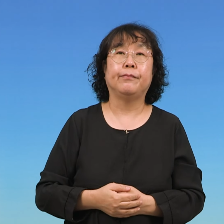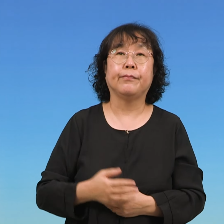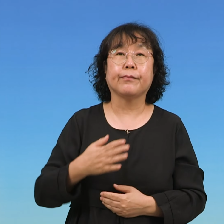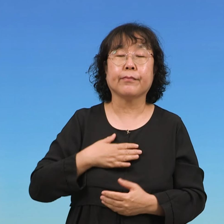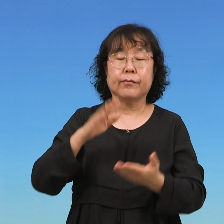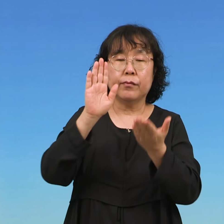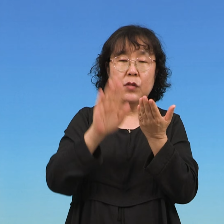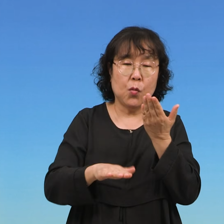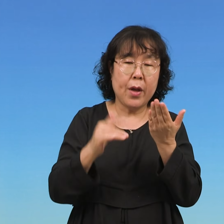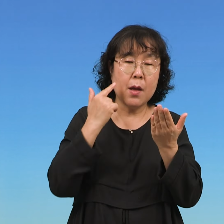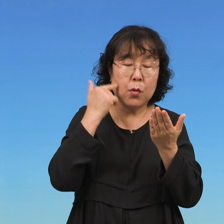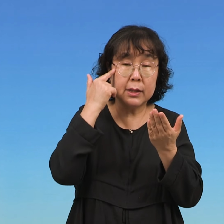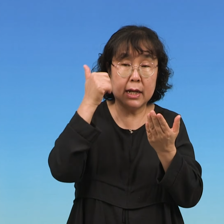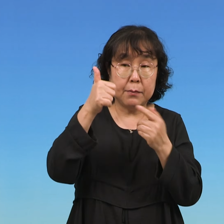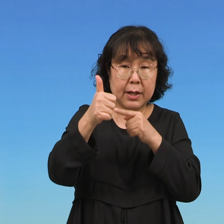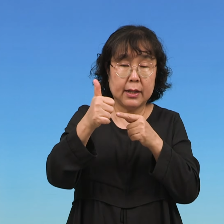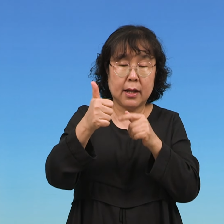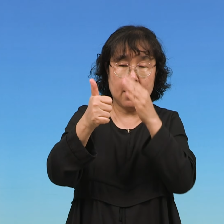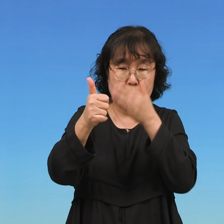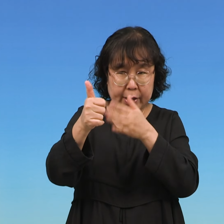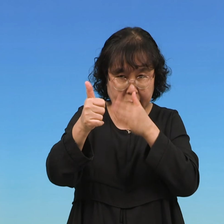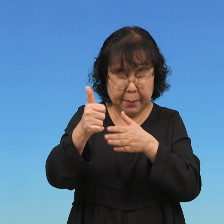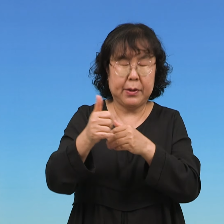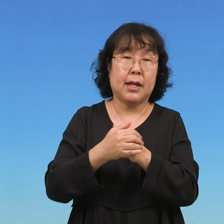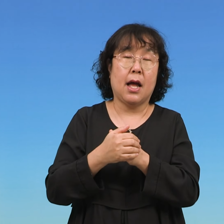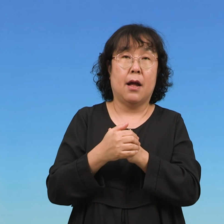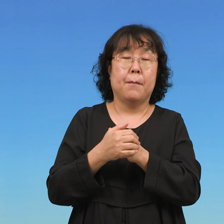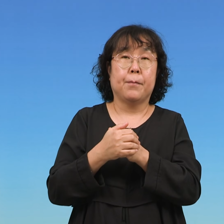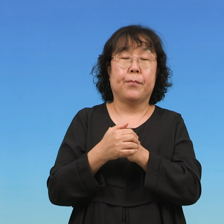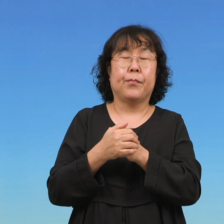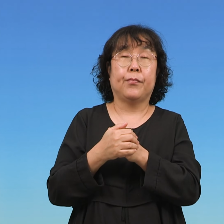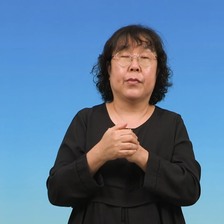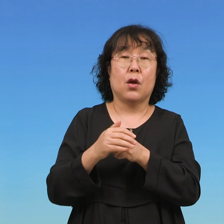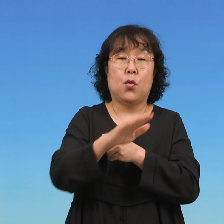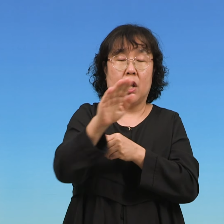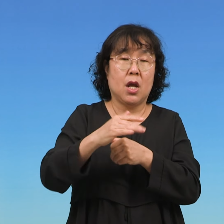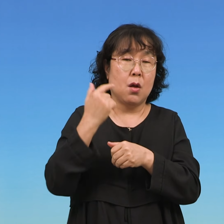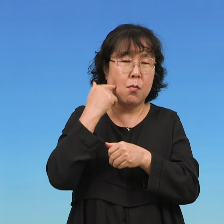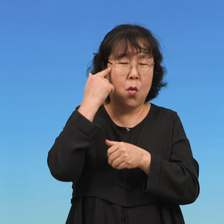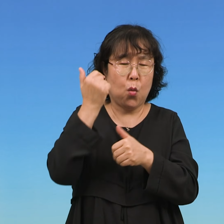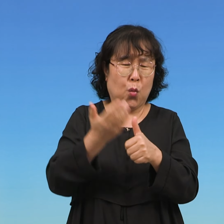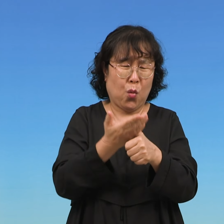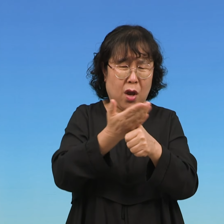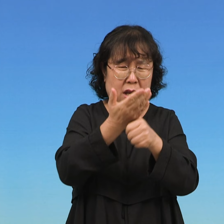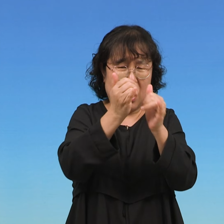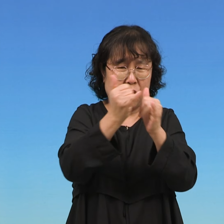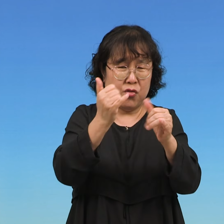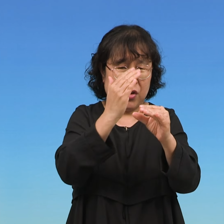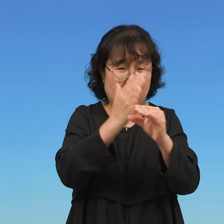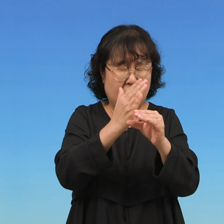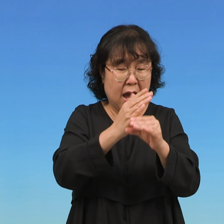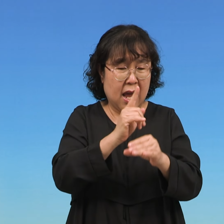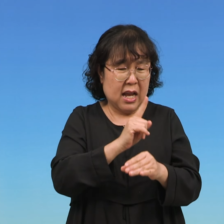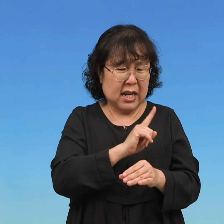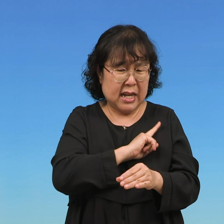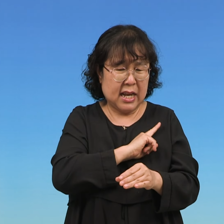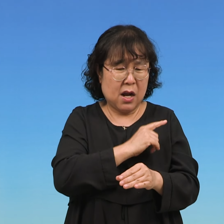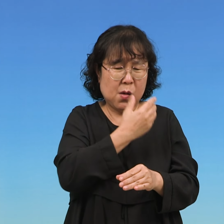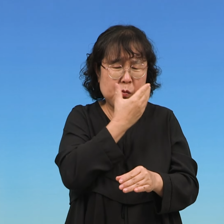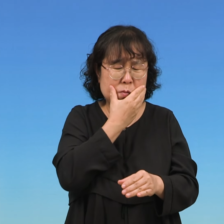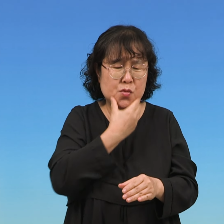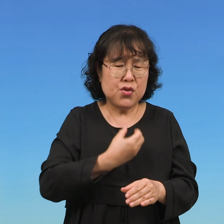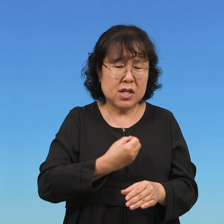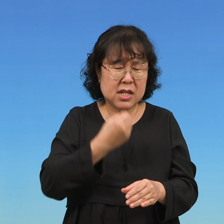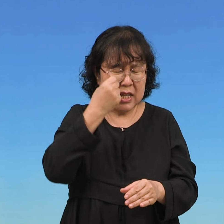후배 목사님들한테 종종 이런 말을 합니다 우리 목회자들 중에 제일 불쌍하고 제일